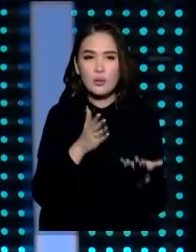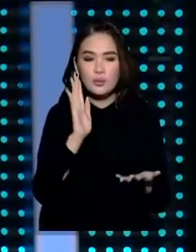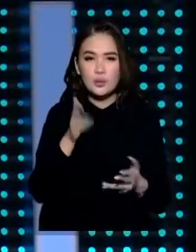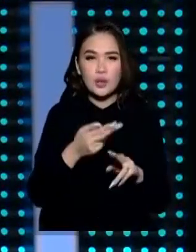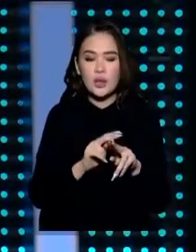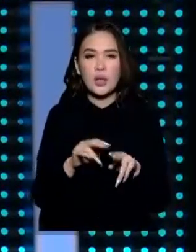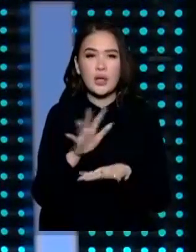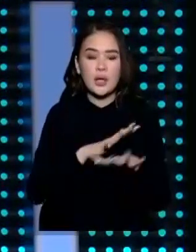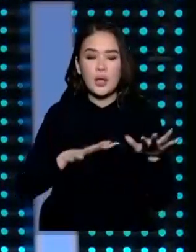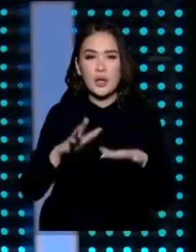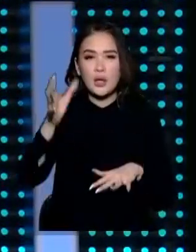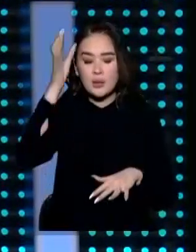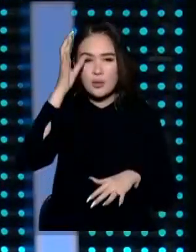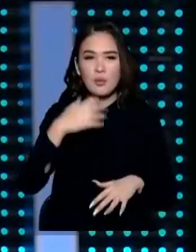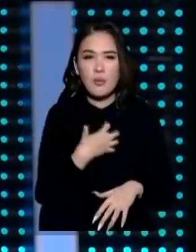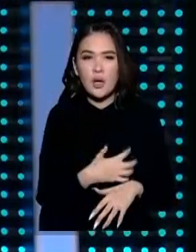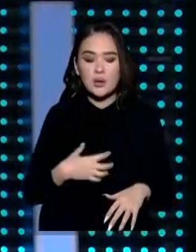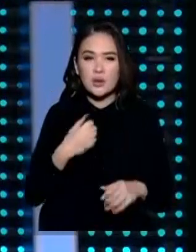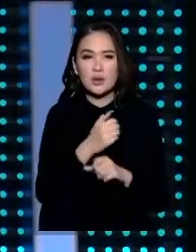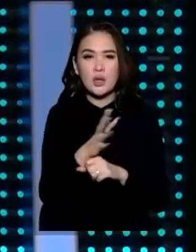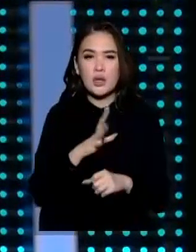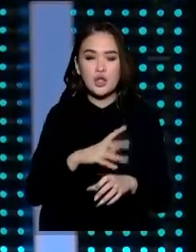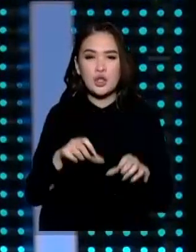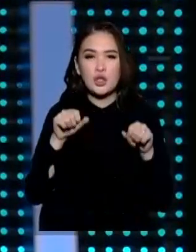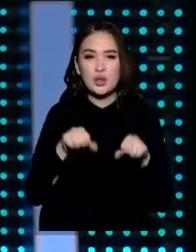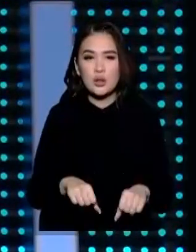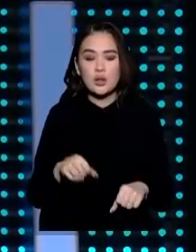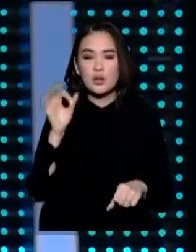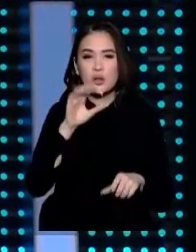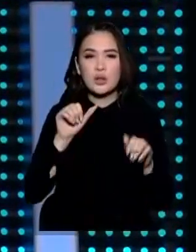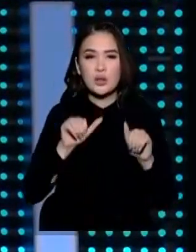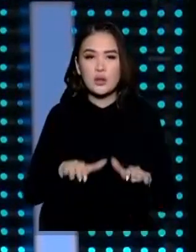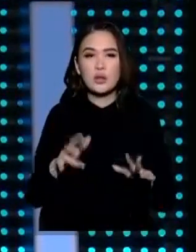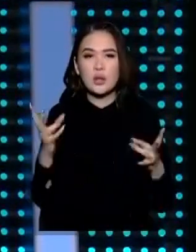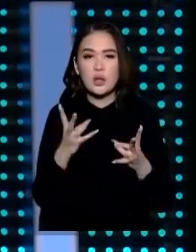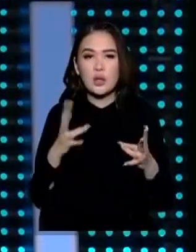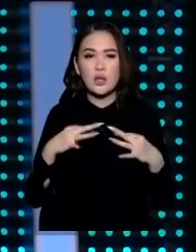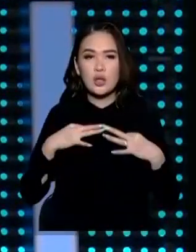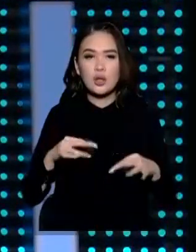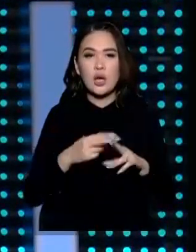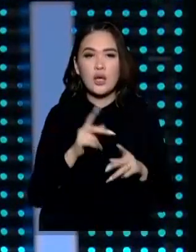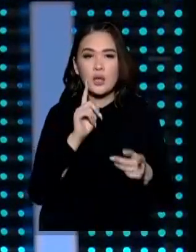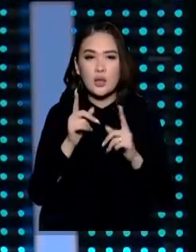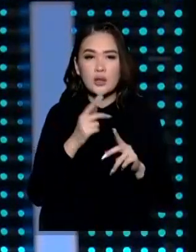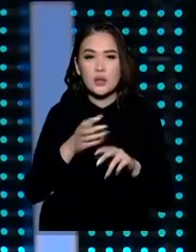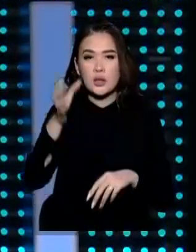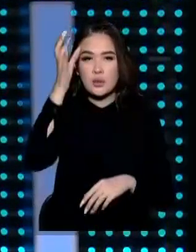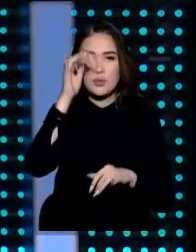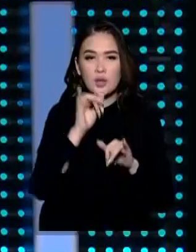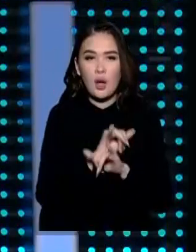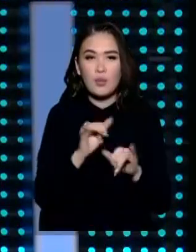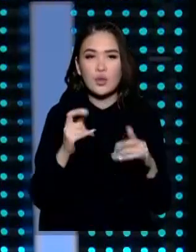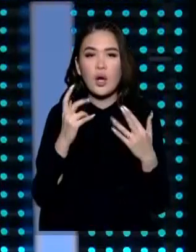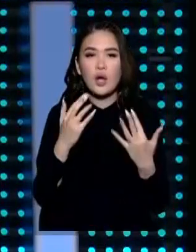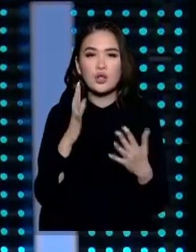ел ғылымын дамытуда маңызды стратегиялық шешімдер қабылдауға оң септігін тигізуі тиіс. Кеңес отандық ғылымның дамуына